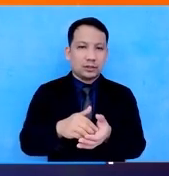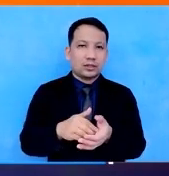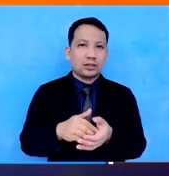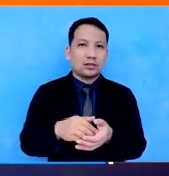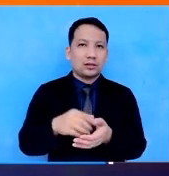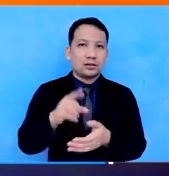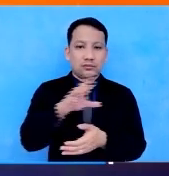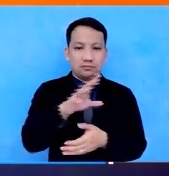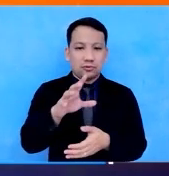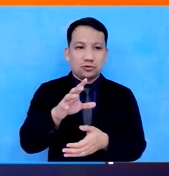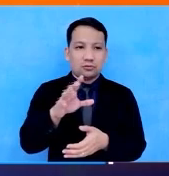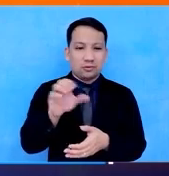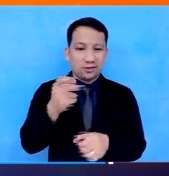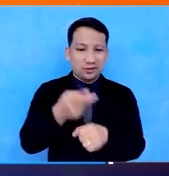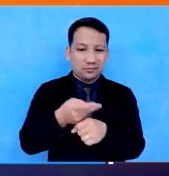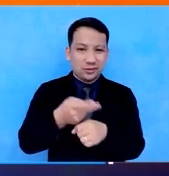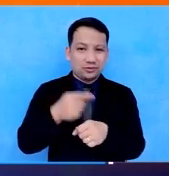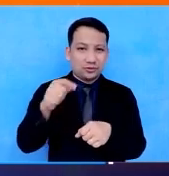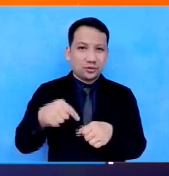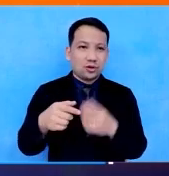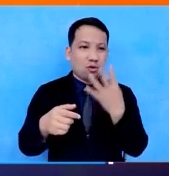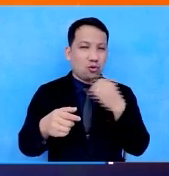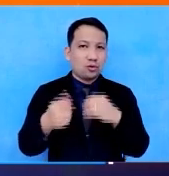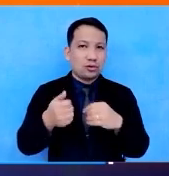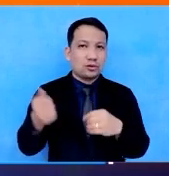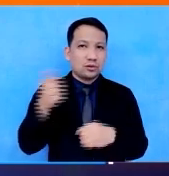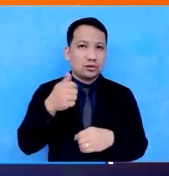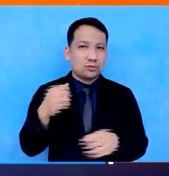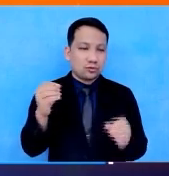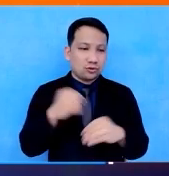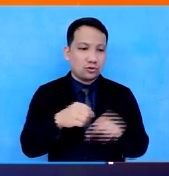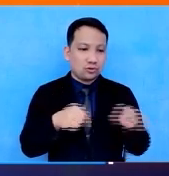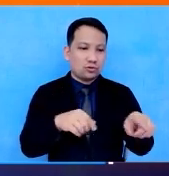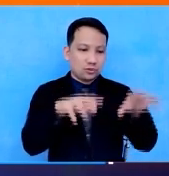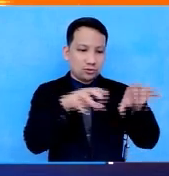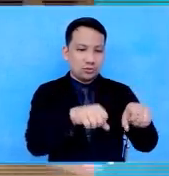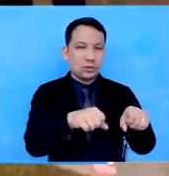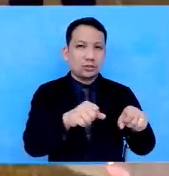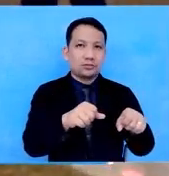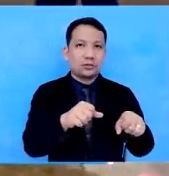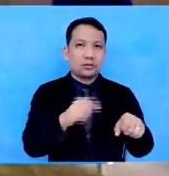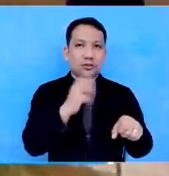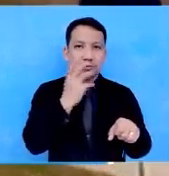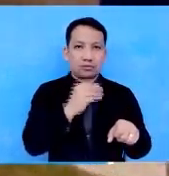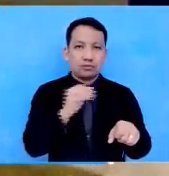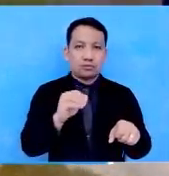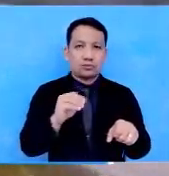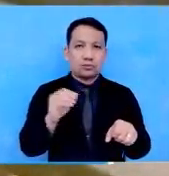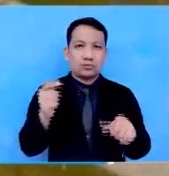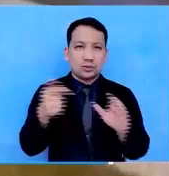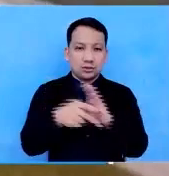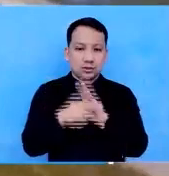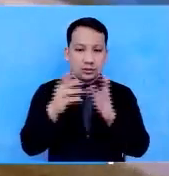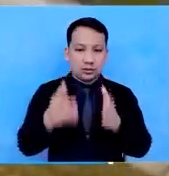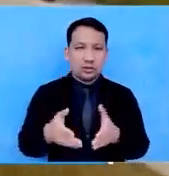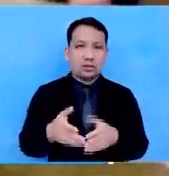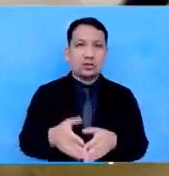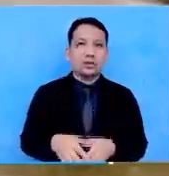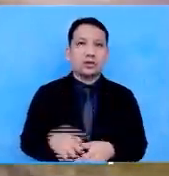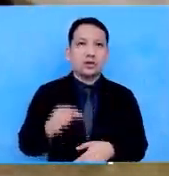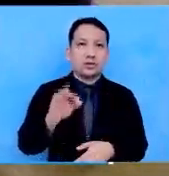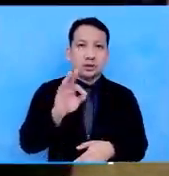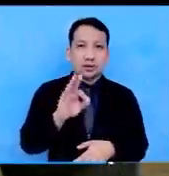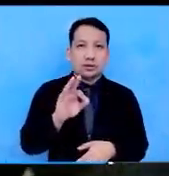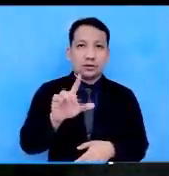kalahating milyong pisong pabuya ang sheriff's office para sa ikauhuli ng mga salarin. Sa Florida naman,